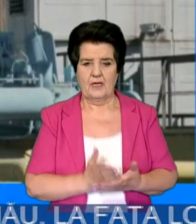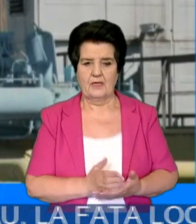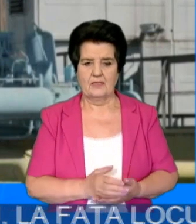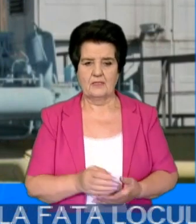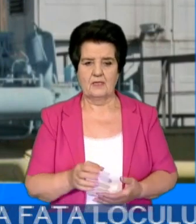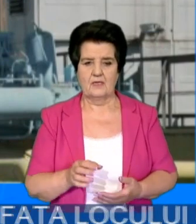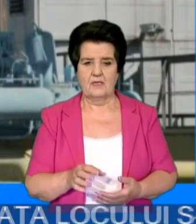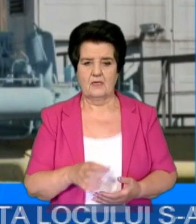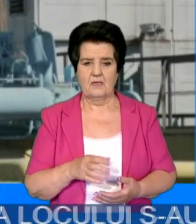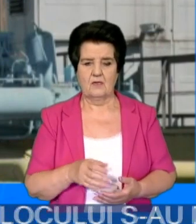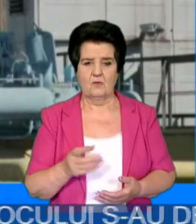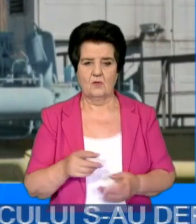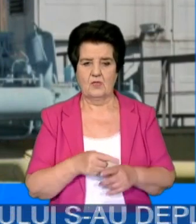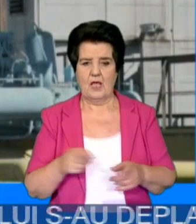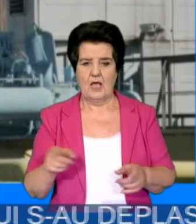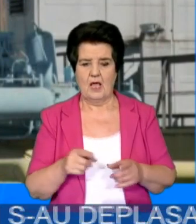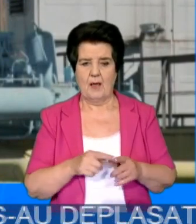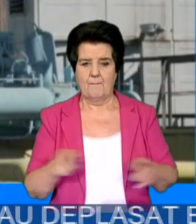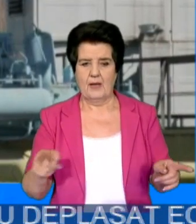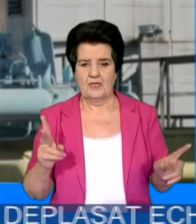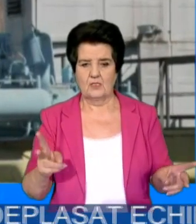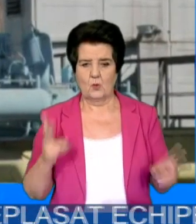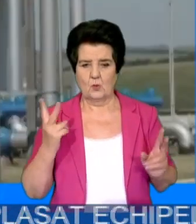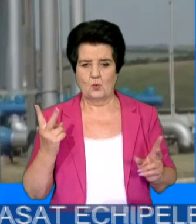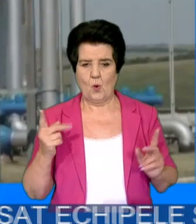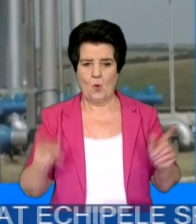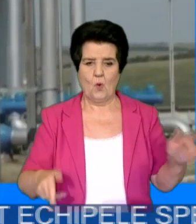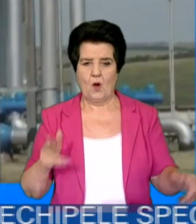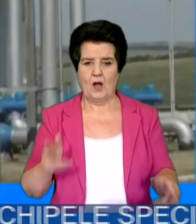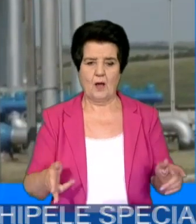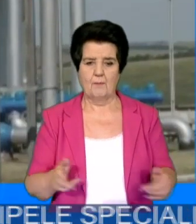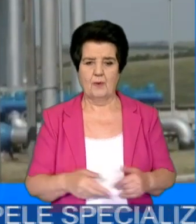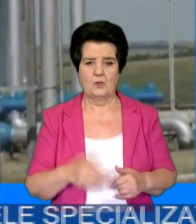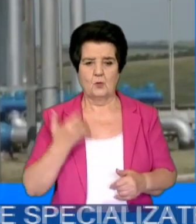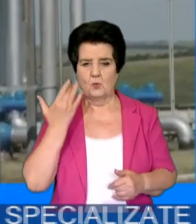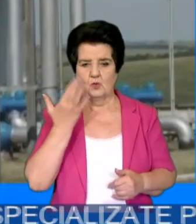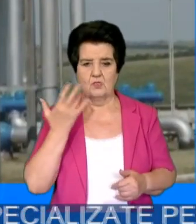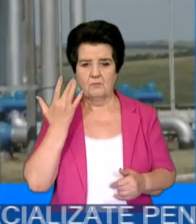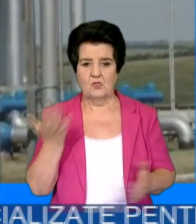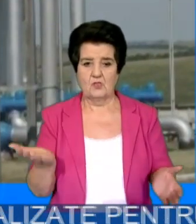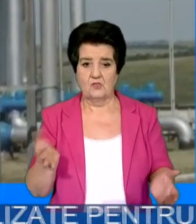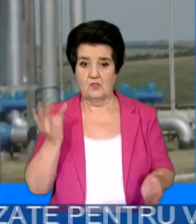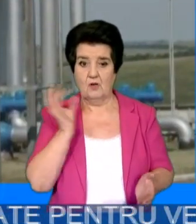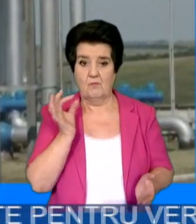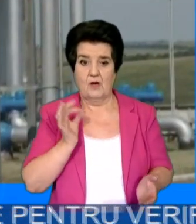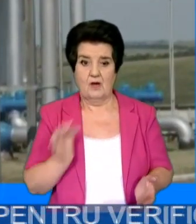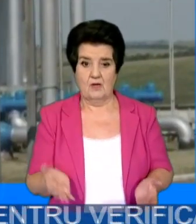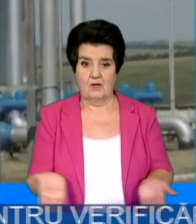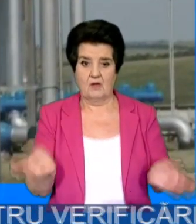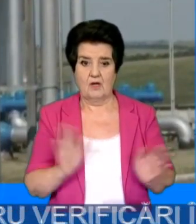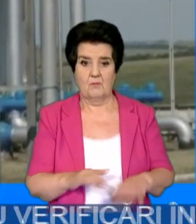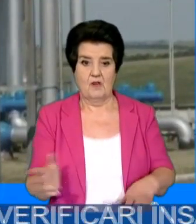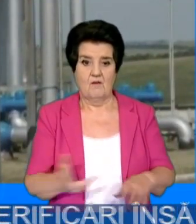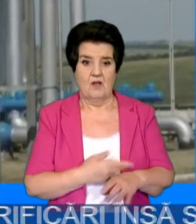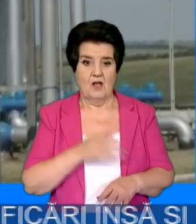un băț cu două capete. Pe de-o parte, da, nimeni nu-și imagina în, de pildă, Germania că i-ar putea rămâne cumva